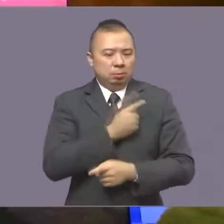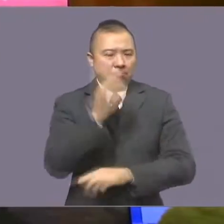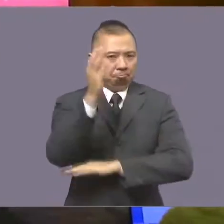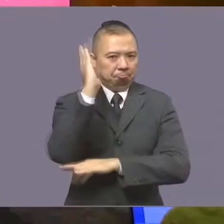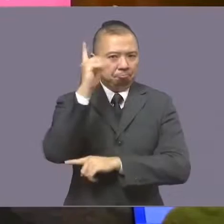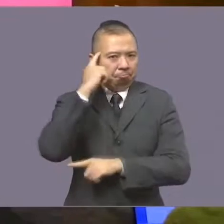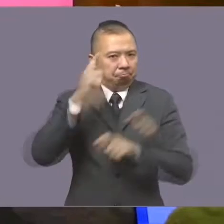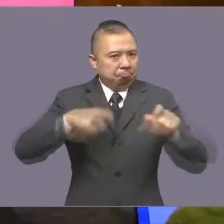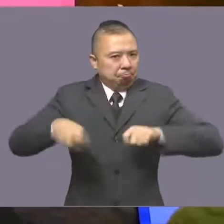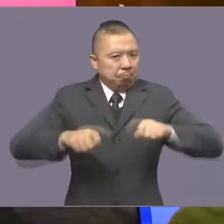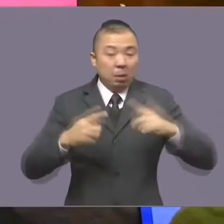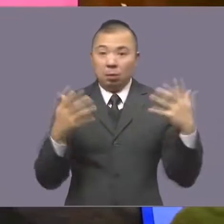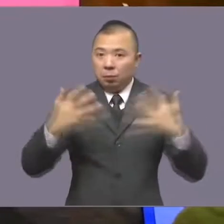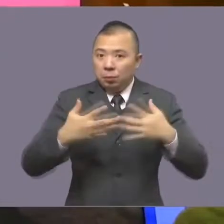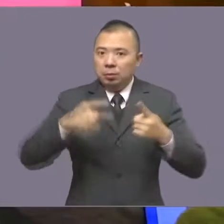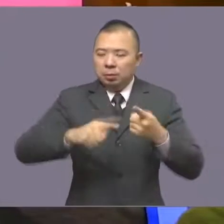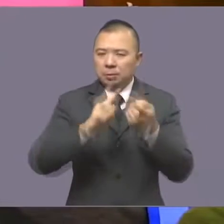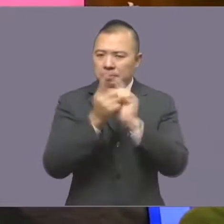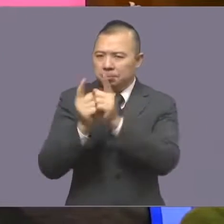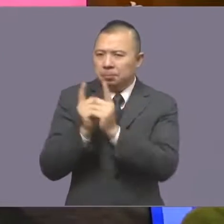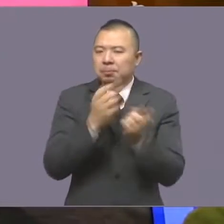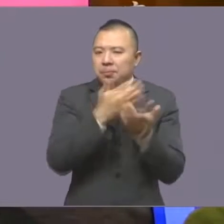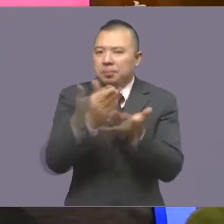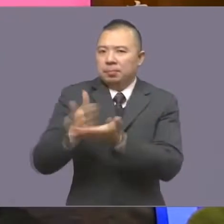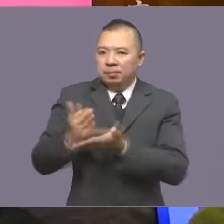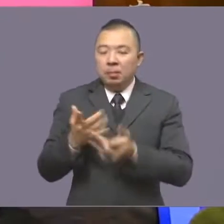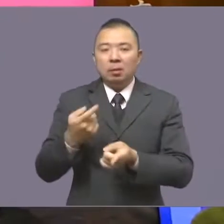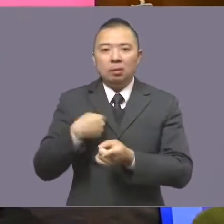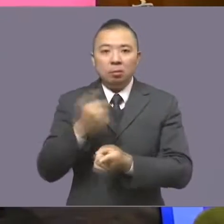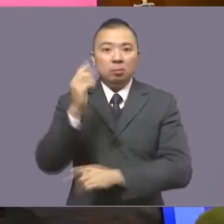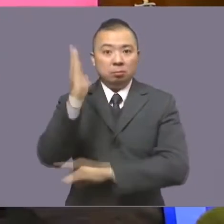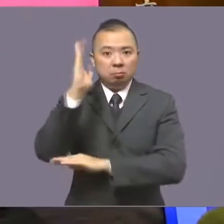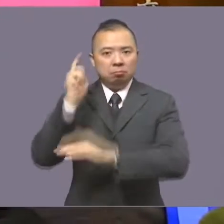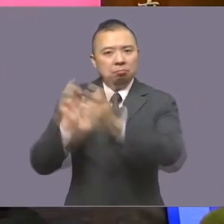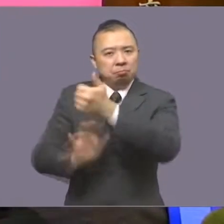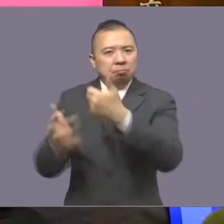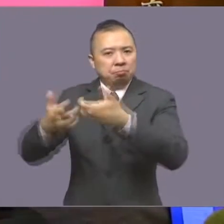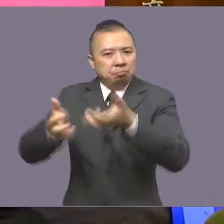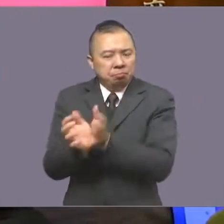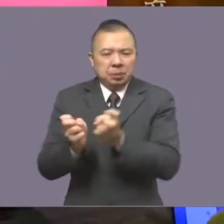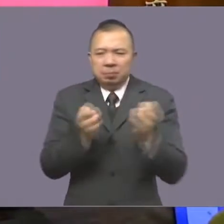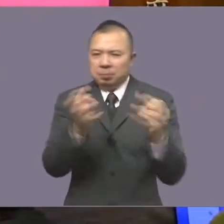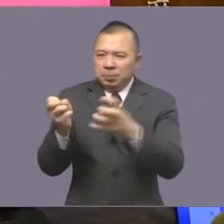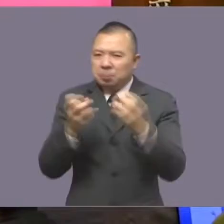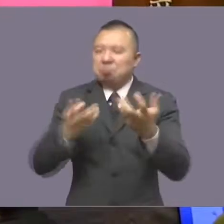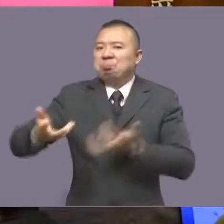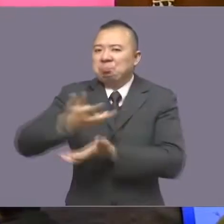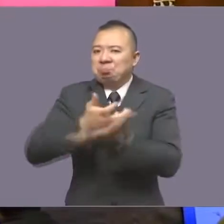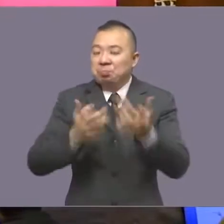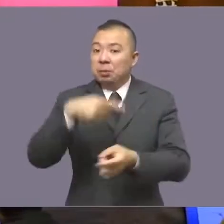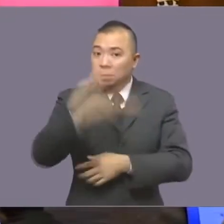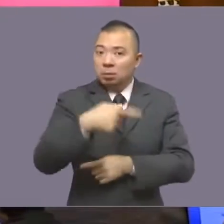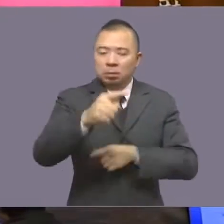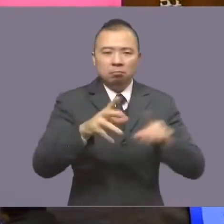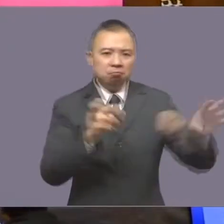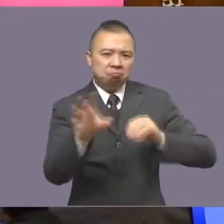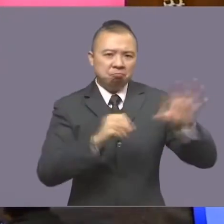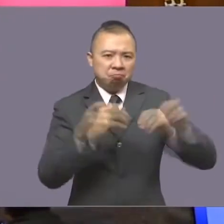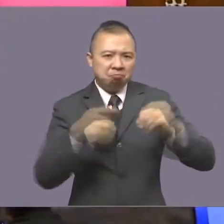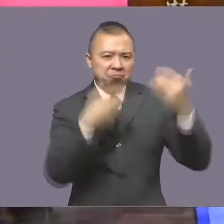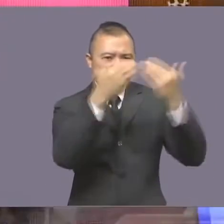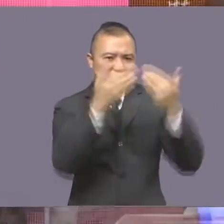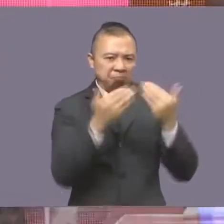问题。经过充分的沟通与讨论，经过审慎的分析与检视各项的精进作